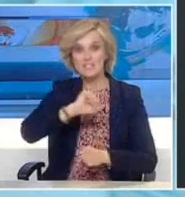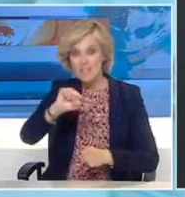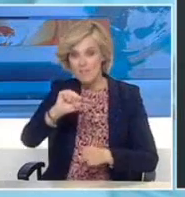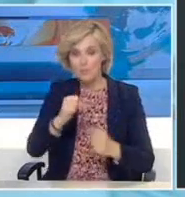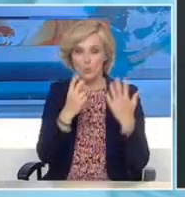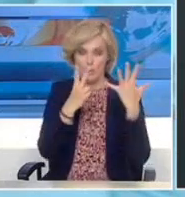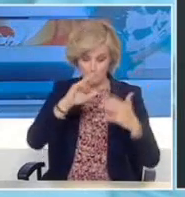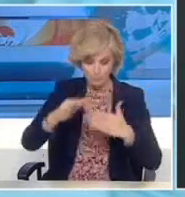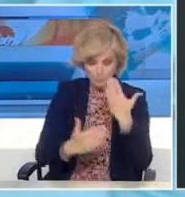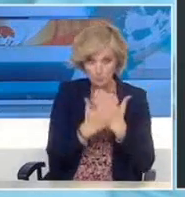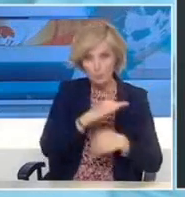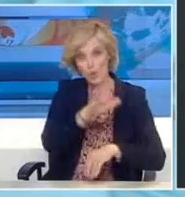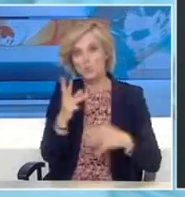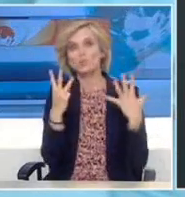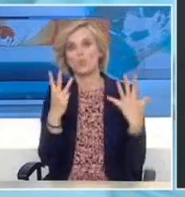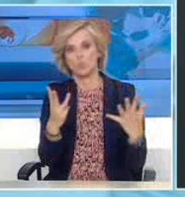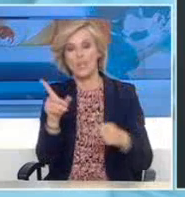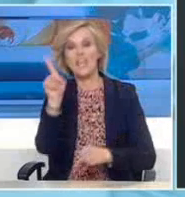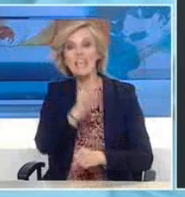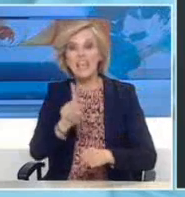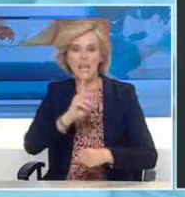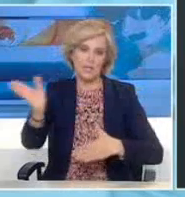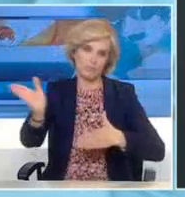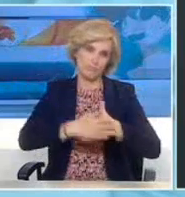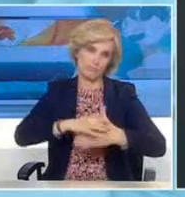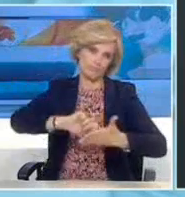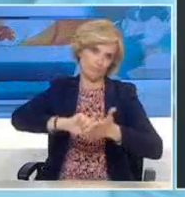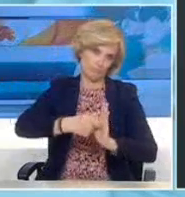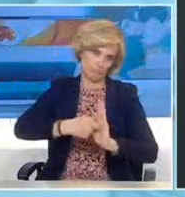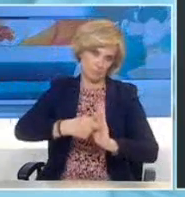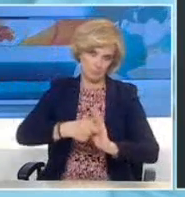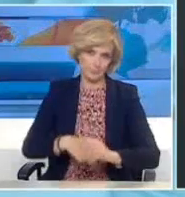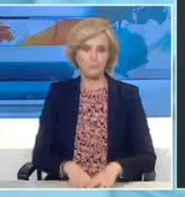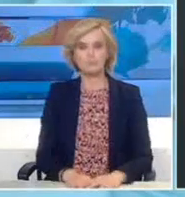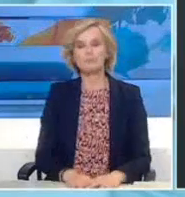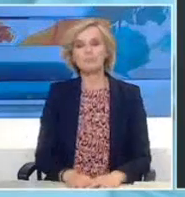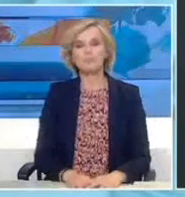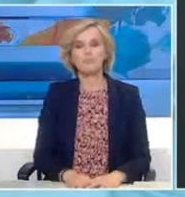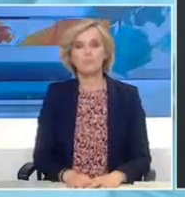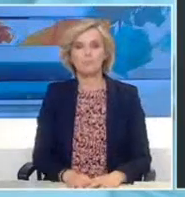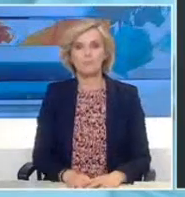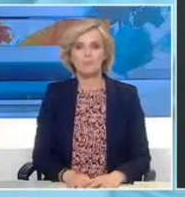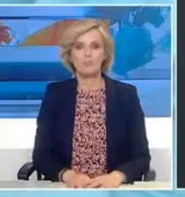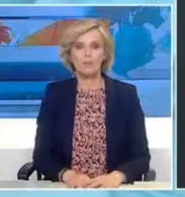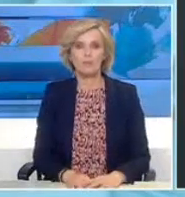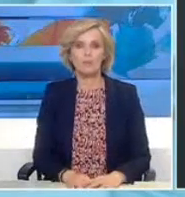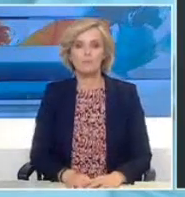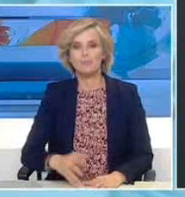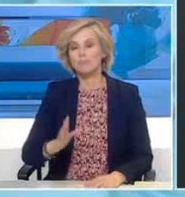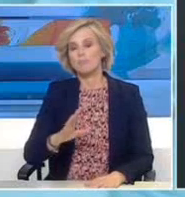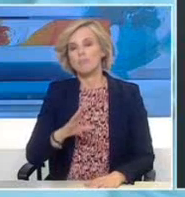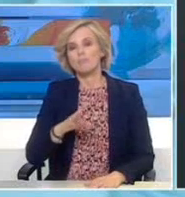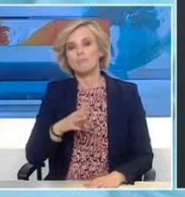και πλέον τις Κυριακές θα είναι κλειστά. Σχετικά με τους ελέγχους των πολιτών που νοσούν, είναι